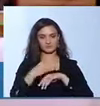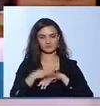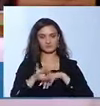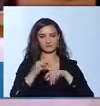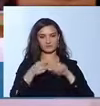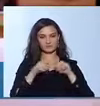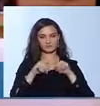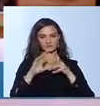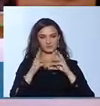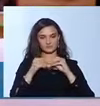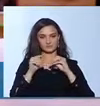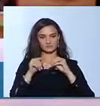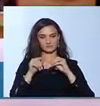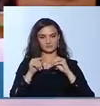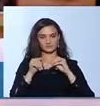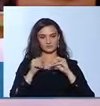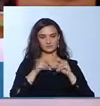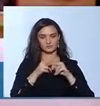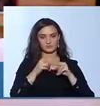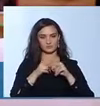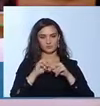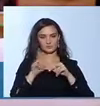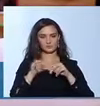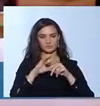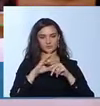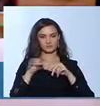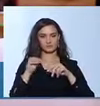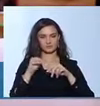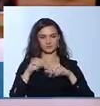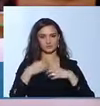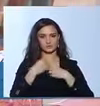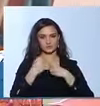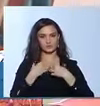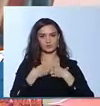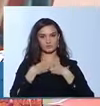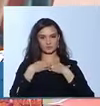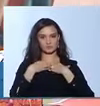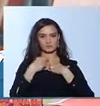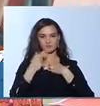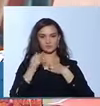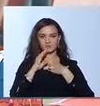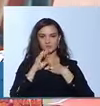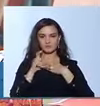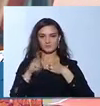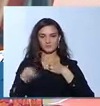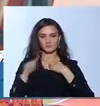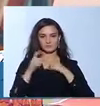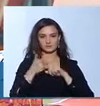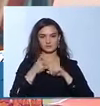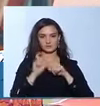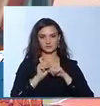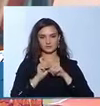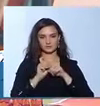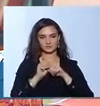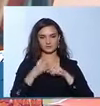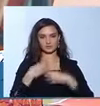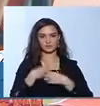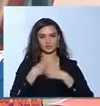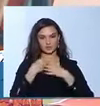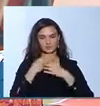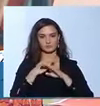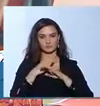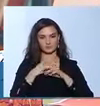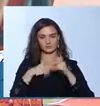რომელიც საკმაოდ ისეთია ხოლმე შემაწუხებელი და ყველგან ის და შემაშინებელი, იმიტომ რომ ქალბატონები ძალიან